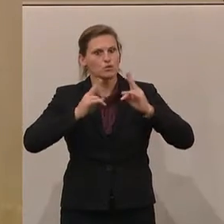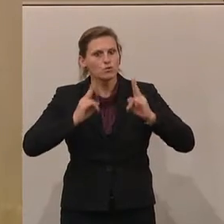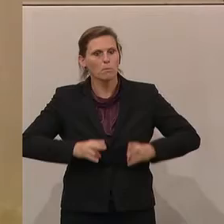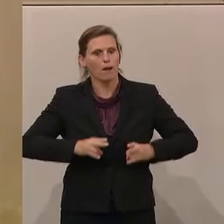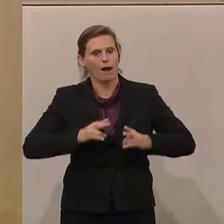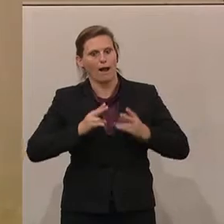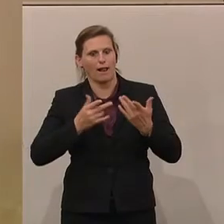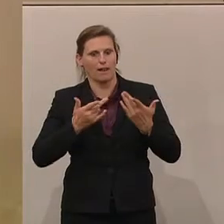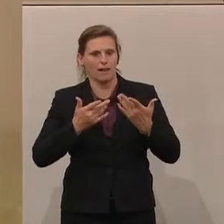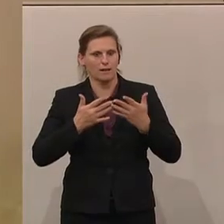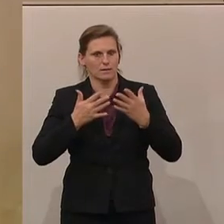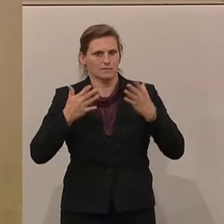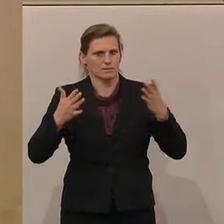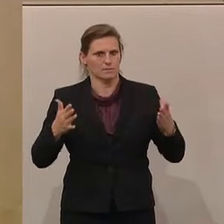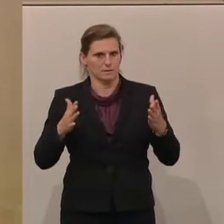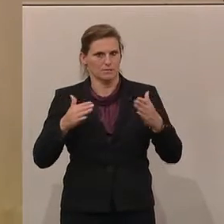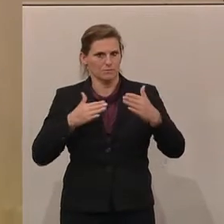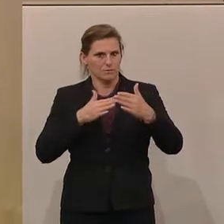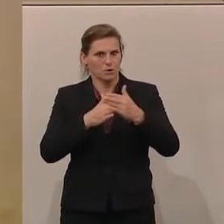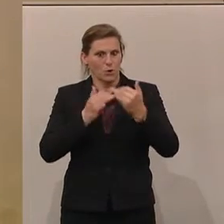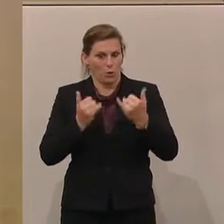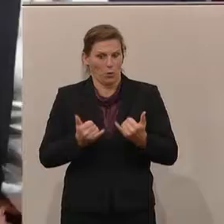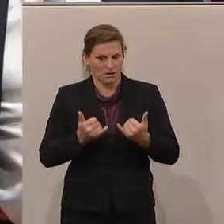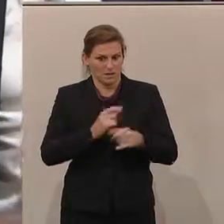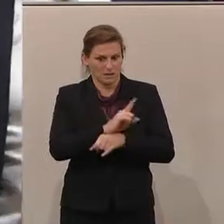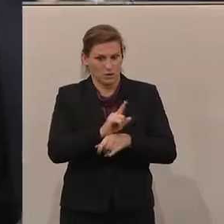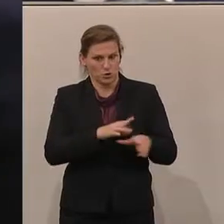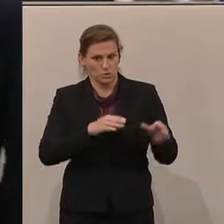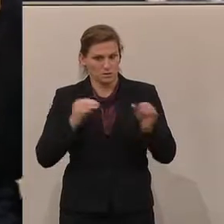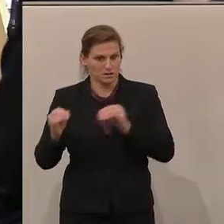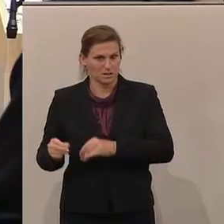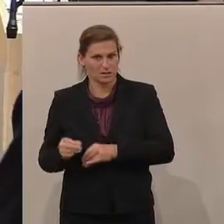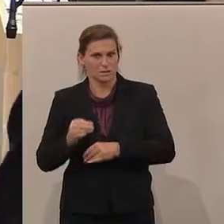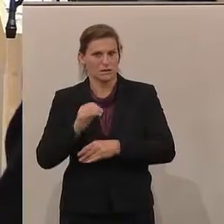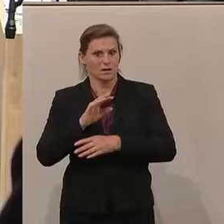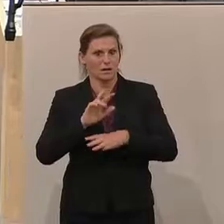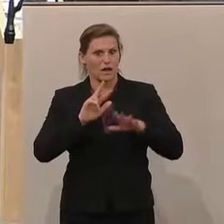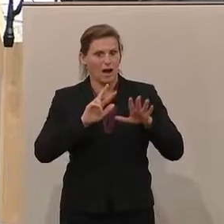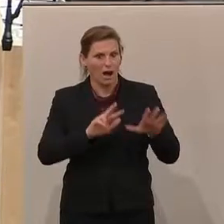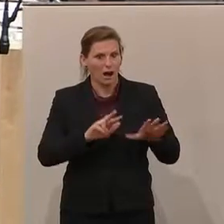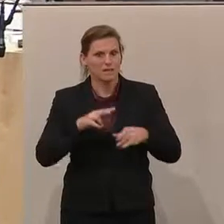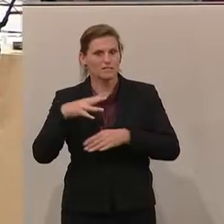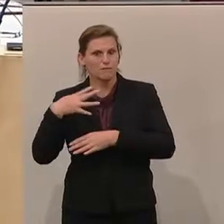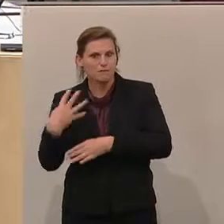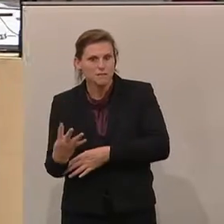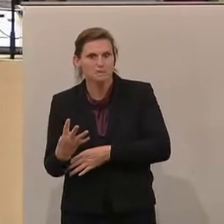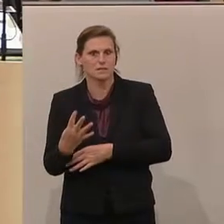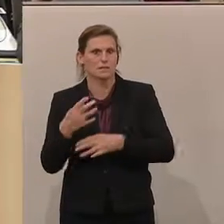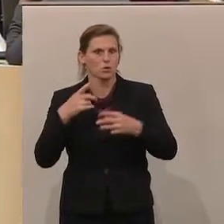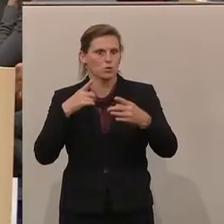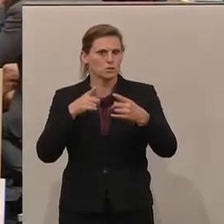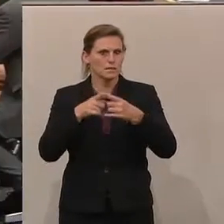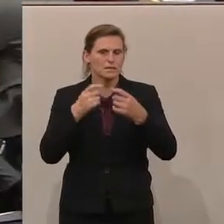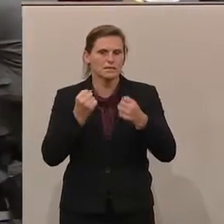beschränken will. Und das bedeutet heute übersetzt 8,40. Und das Ziel ist sicher